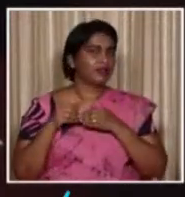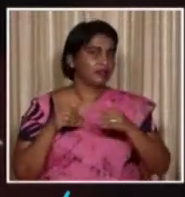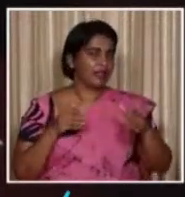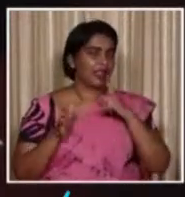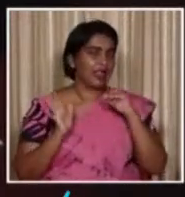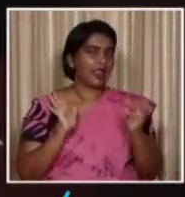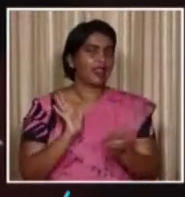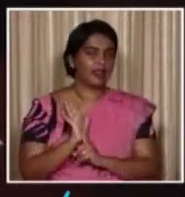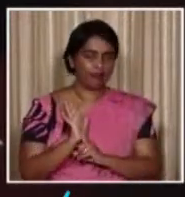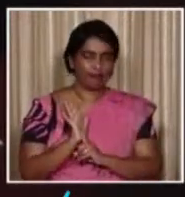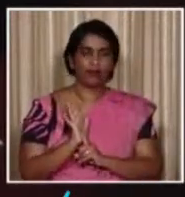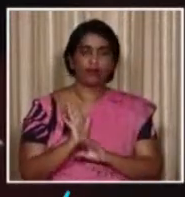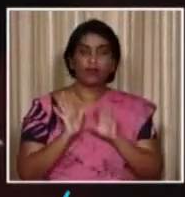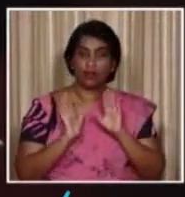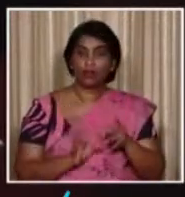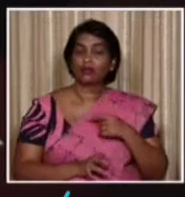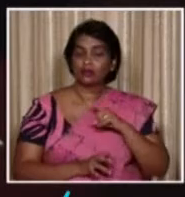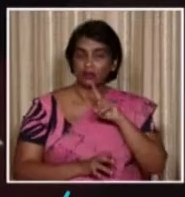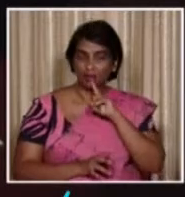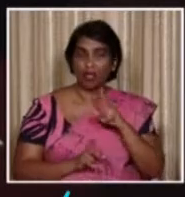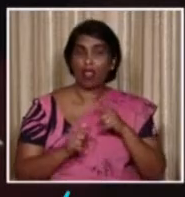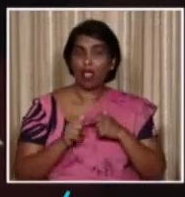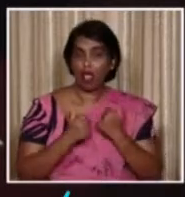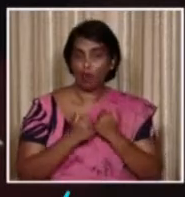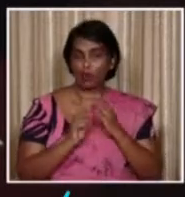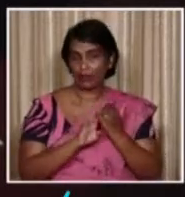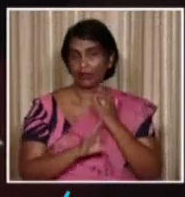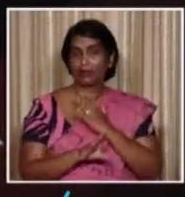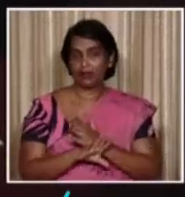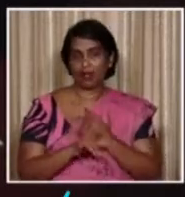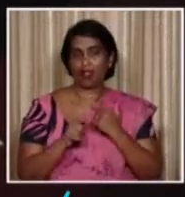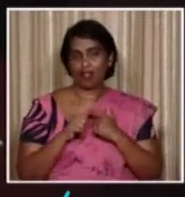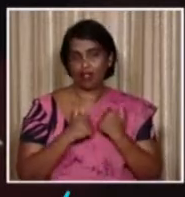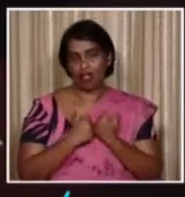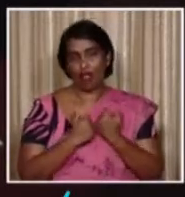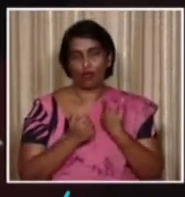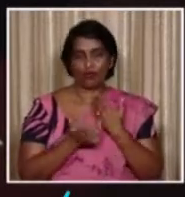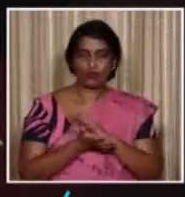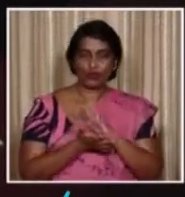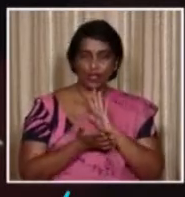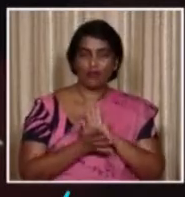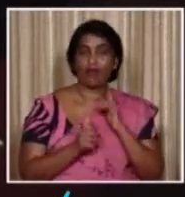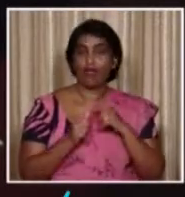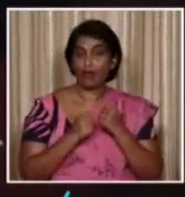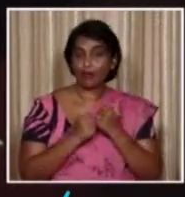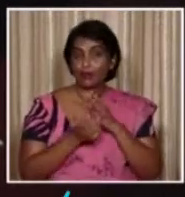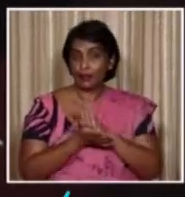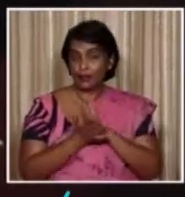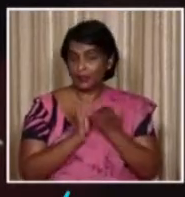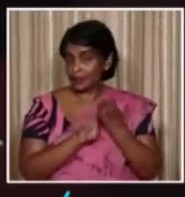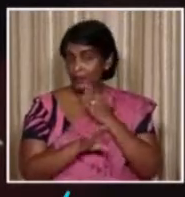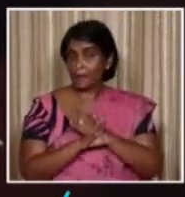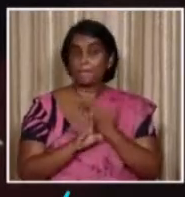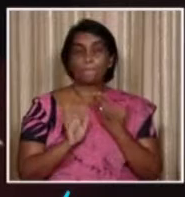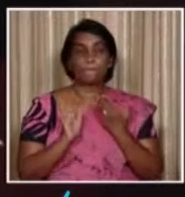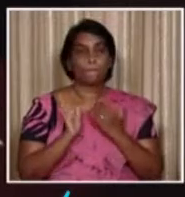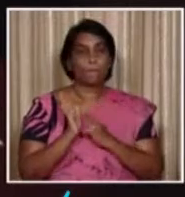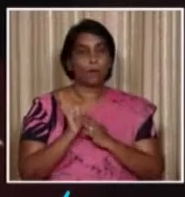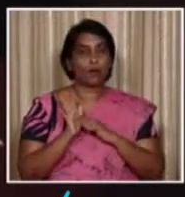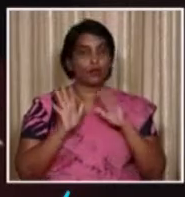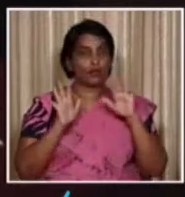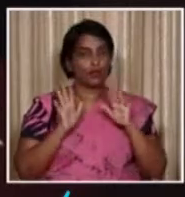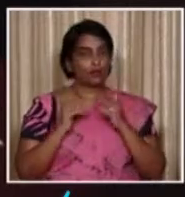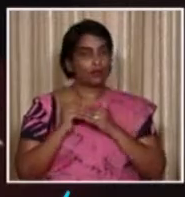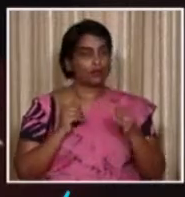ගොල්ලන් නිවාඩුව අපි ඉල්ලා සිටිනවා අවුරුද්දට ඉස්සෙල්ලා මේගොල්ලන්ට අවුරුදු ගන්නත් ඕන අවුරුද්දට ඉස්සෙල්ලා මාර්තු 9 වෙනිදායින් පස්සේ